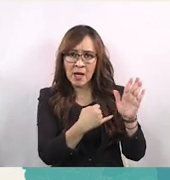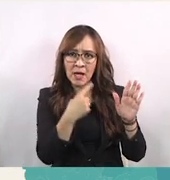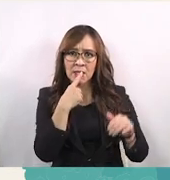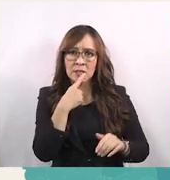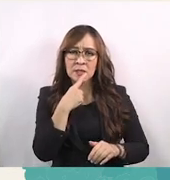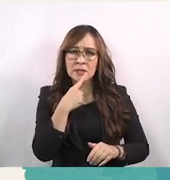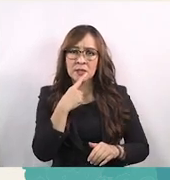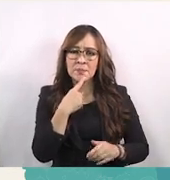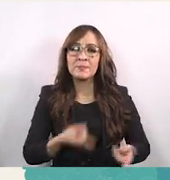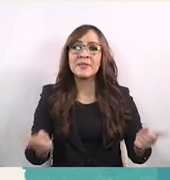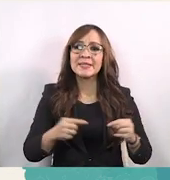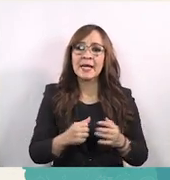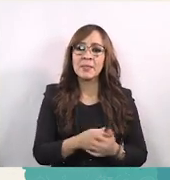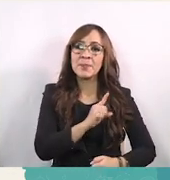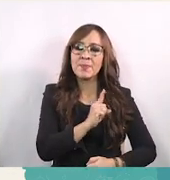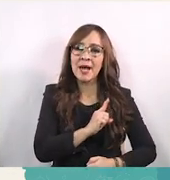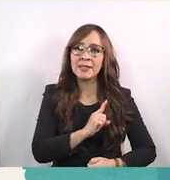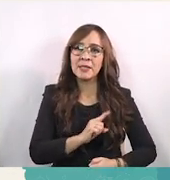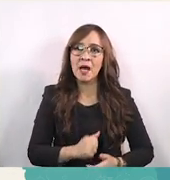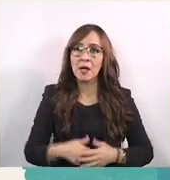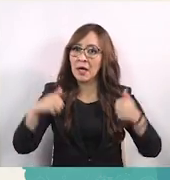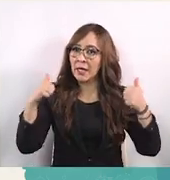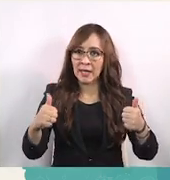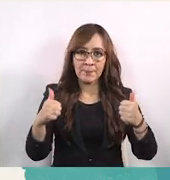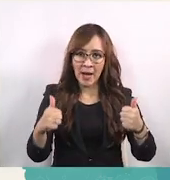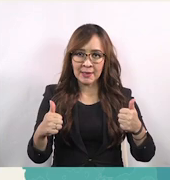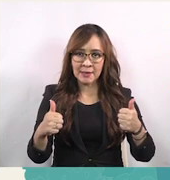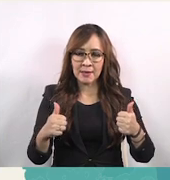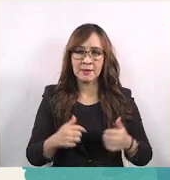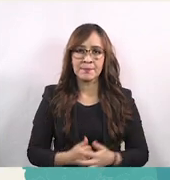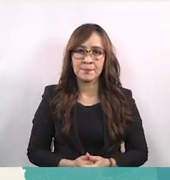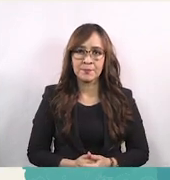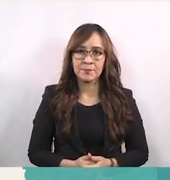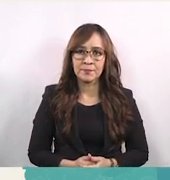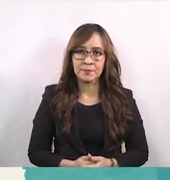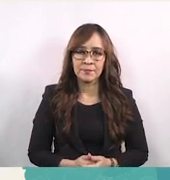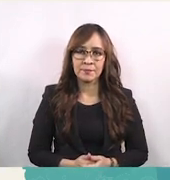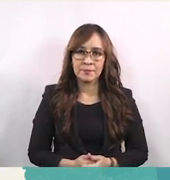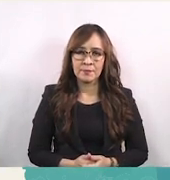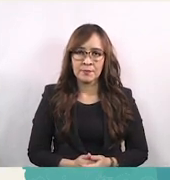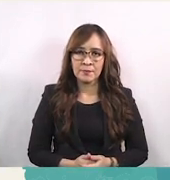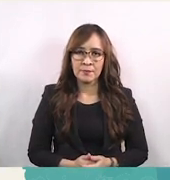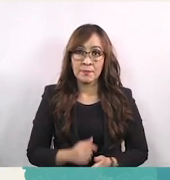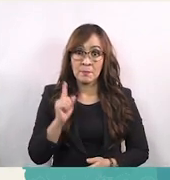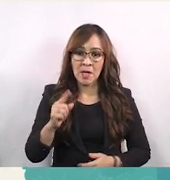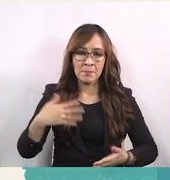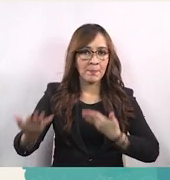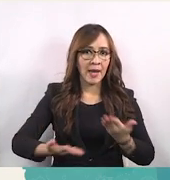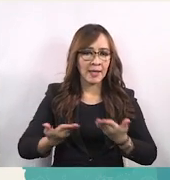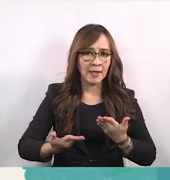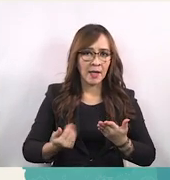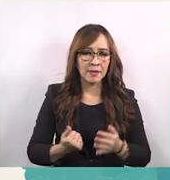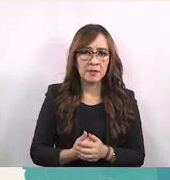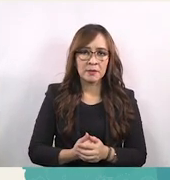pribadi yang dahsyat dan luar biasa lalu FirmanNya berkata aku tahu segala pekerjaanmu baik kasih maupun imanmu baik